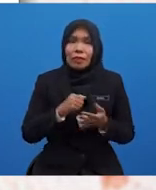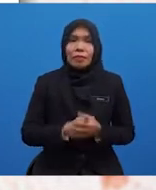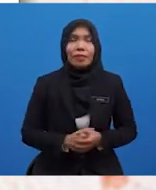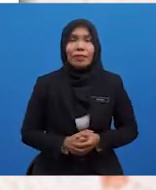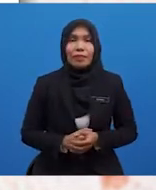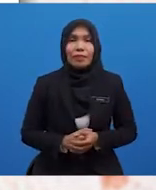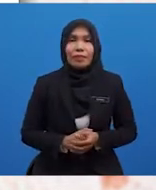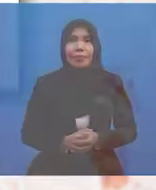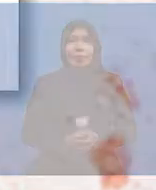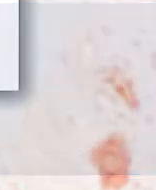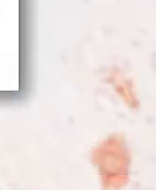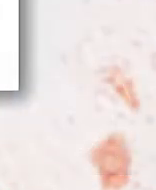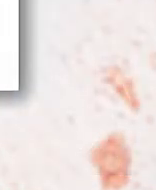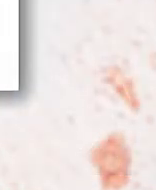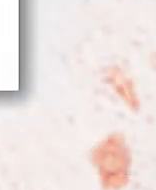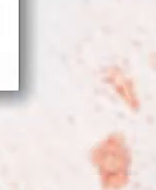ini?